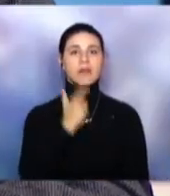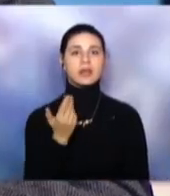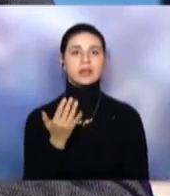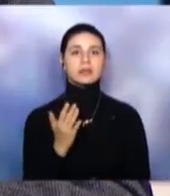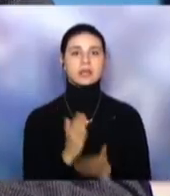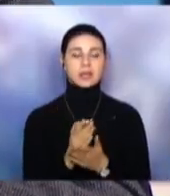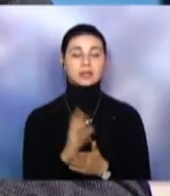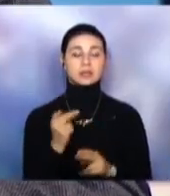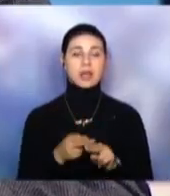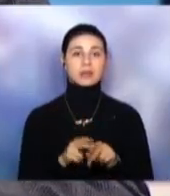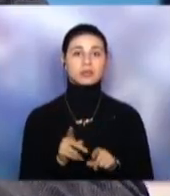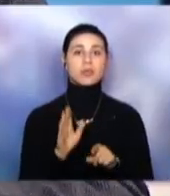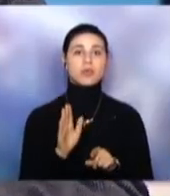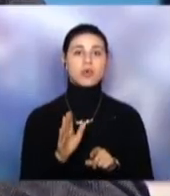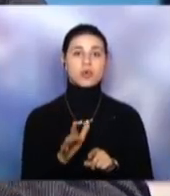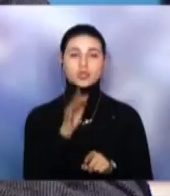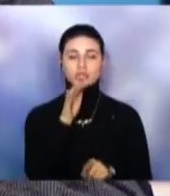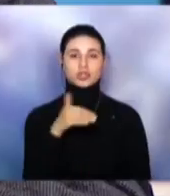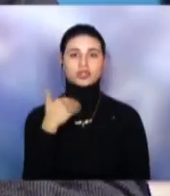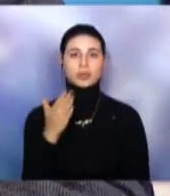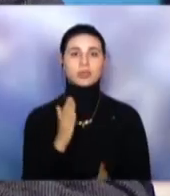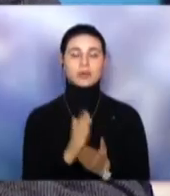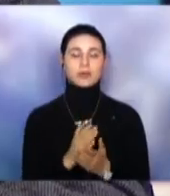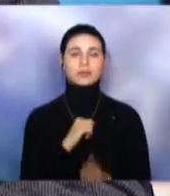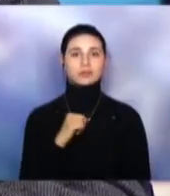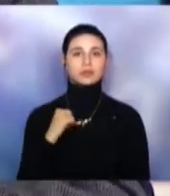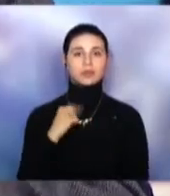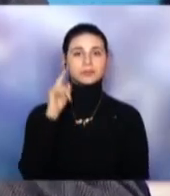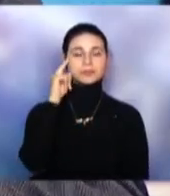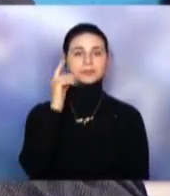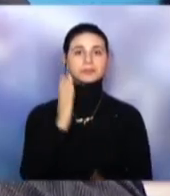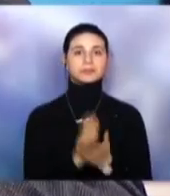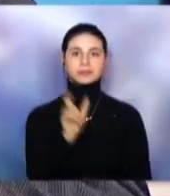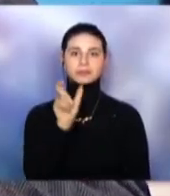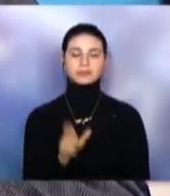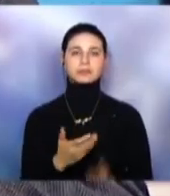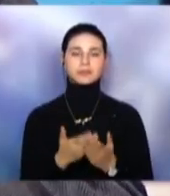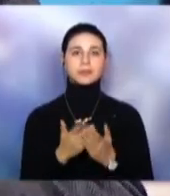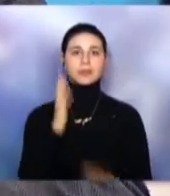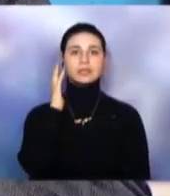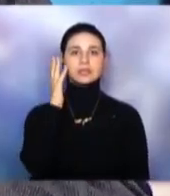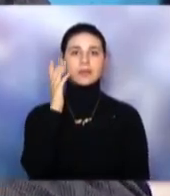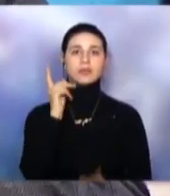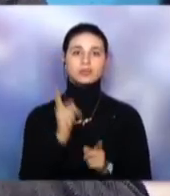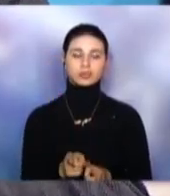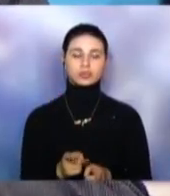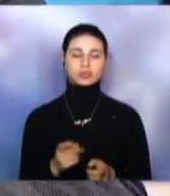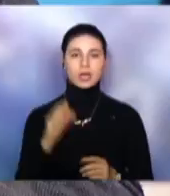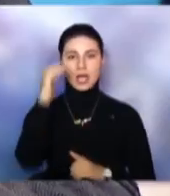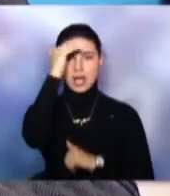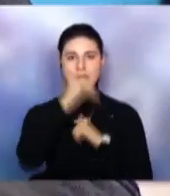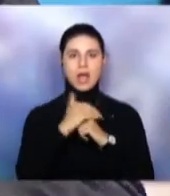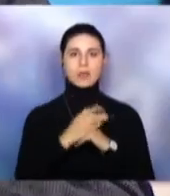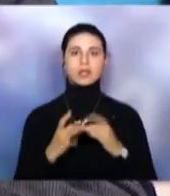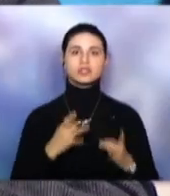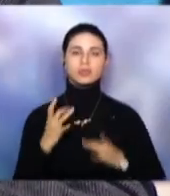და შესაბამისად მხოლოდ მას შემდეგ გვაქვს ჩვენ წარმოდგენა, აქვს თუ არა პაციენტს ჰიპერტენზია, აი შფოთვები, ღამის 3